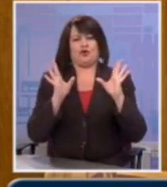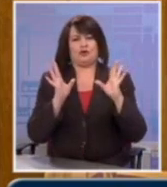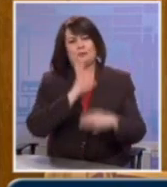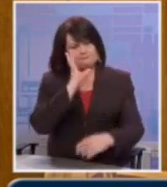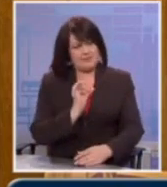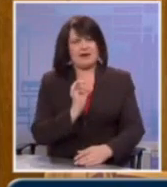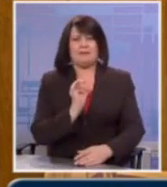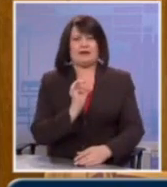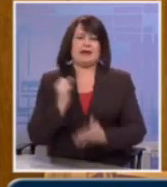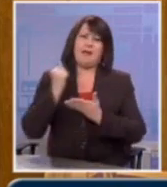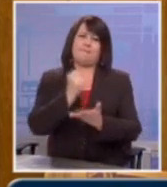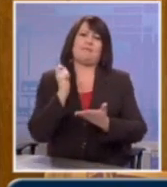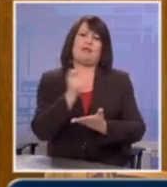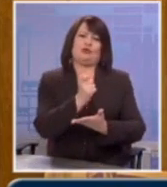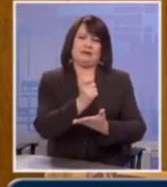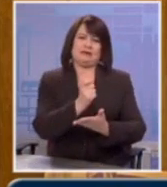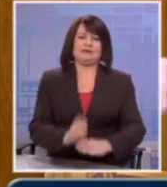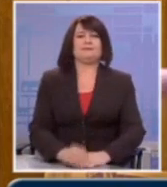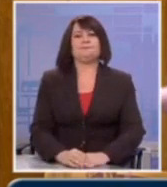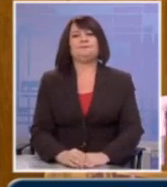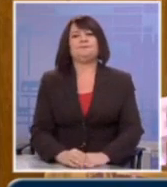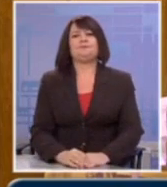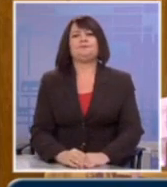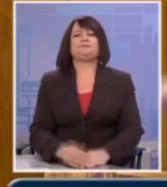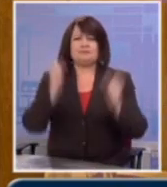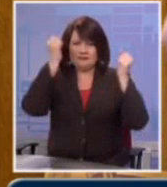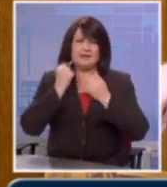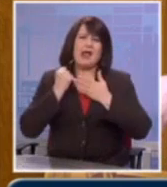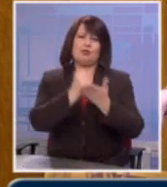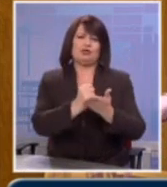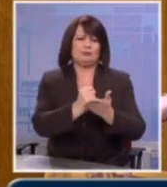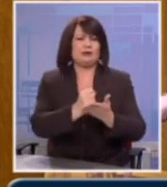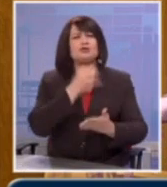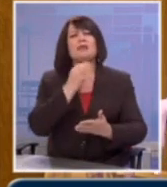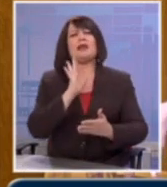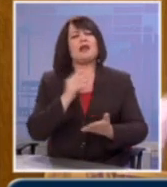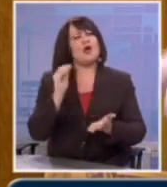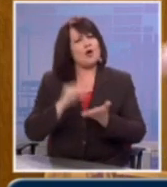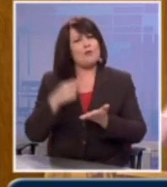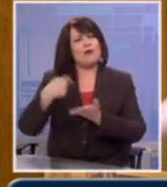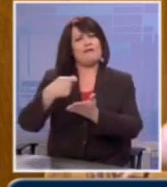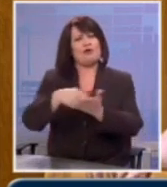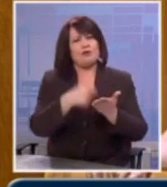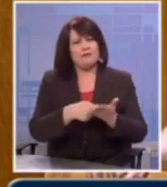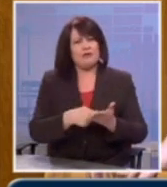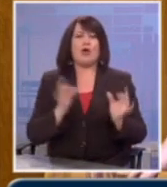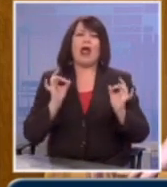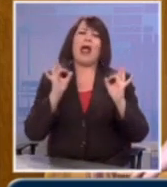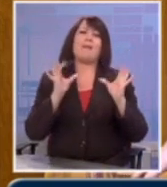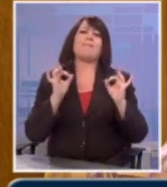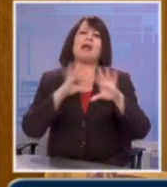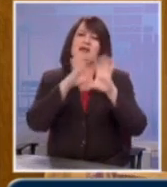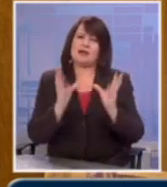της επιδοτεί και δεν λέω τίποτα για τις αποζημ που επίσης φορολογούνταν και που τις απαλλάξουμε